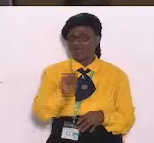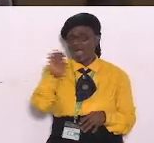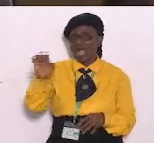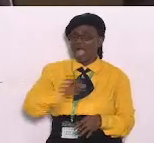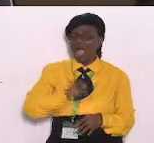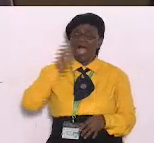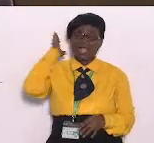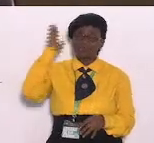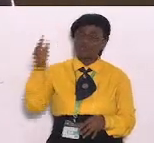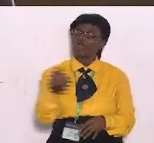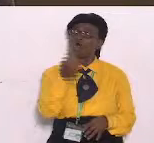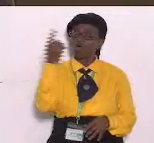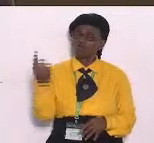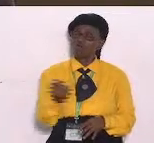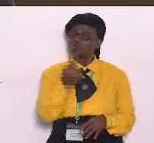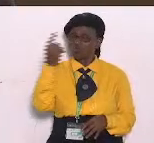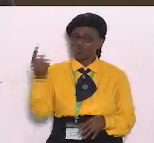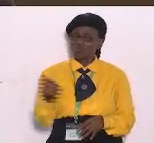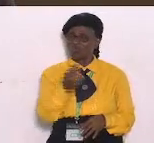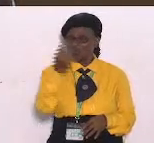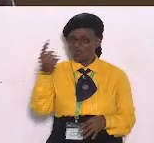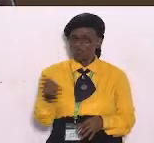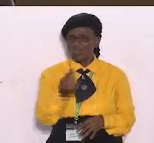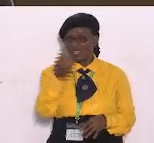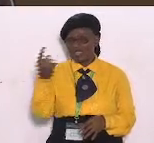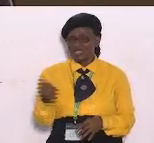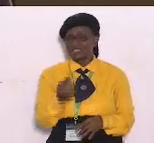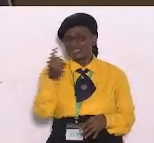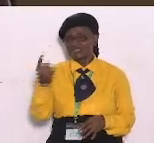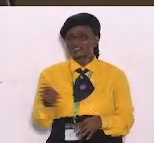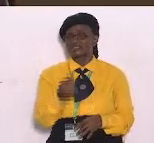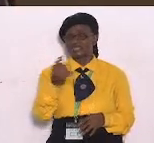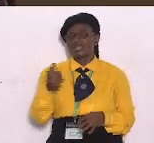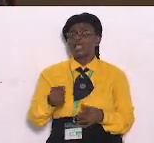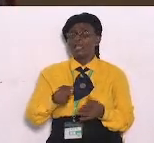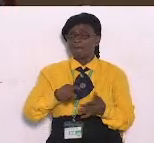d'Abraham je te constantement